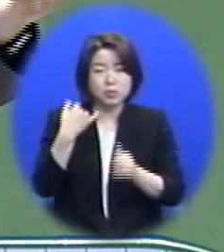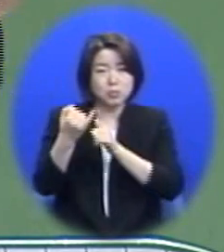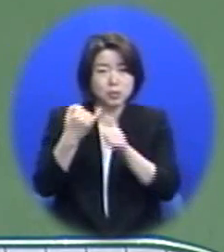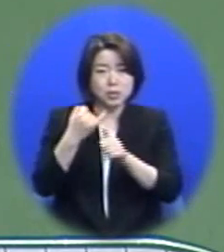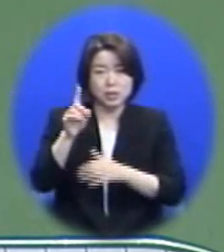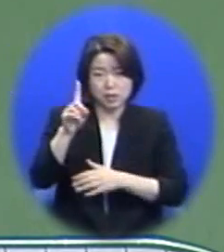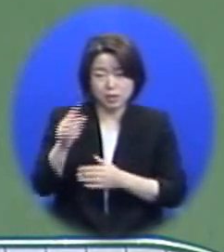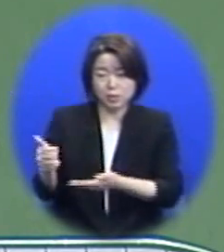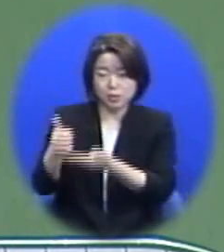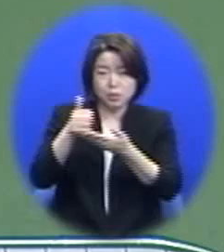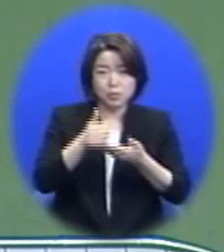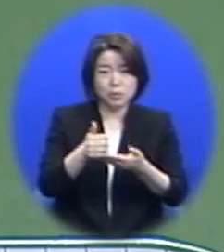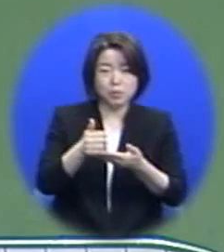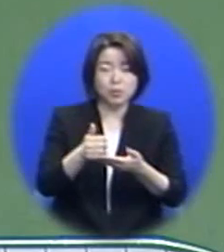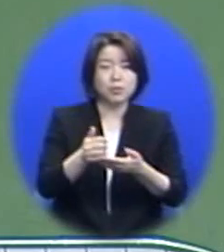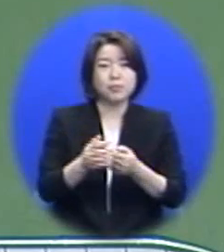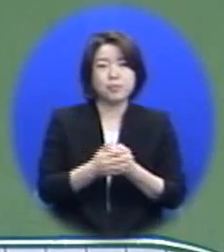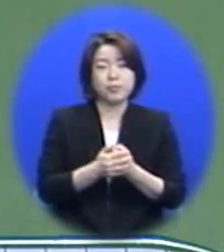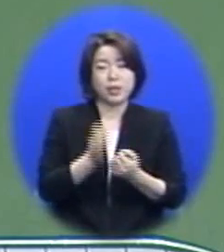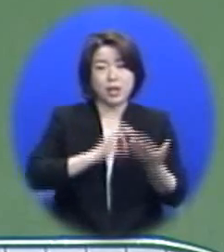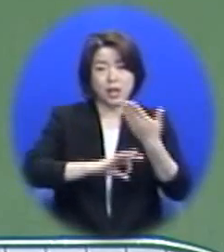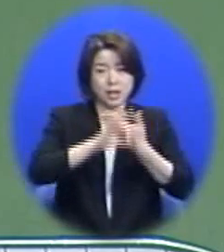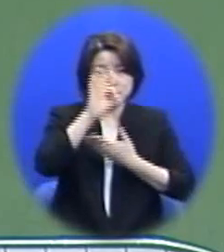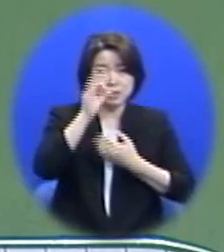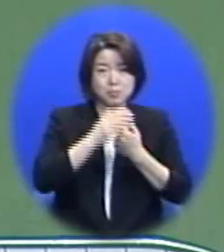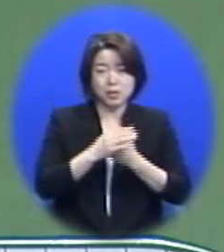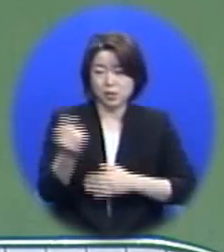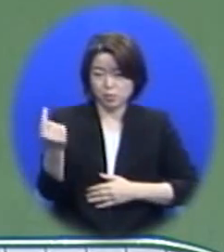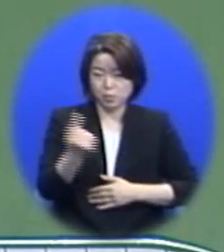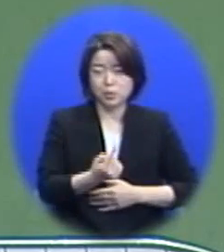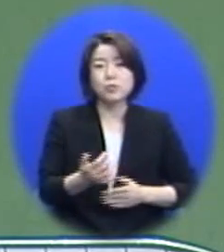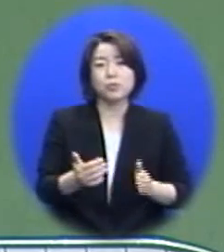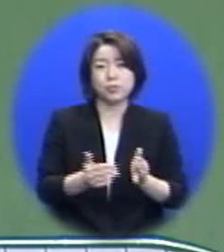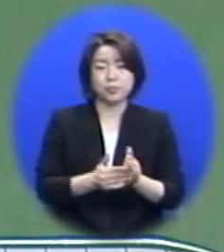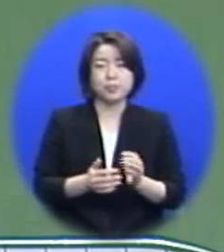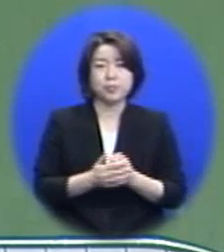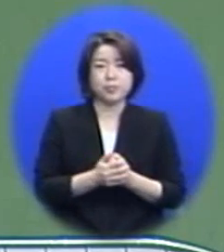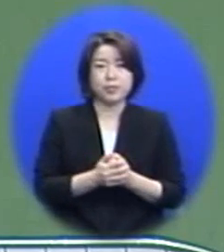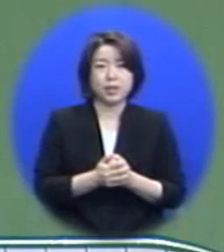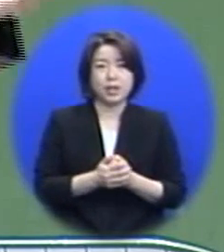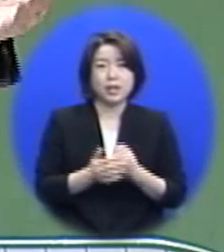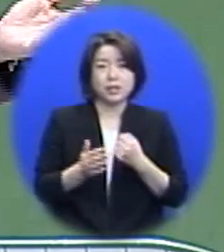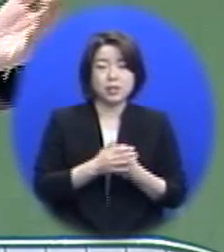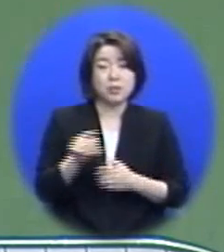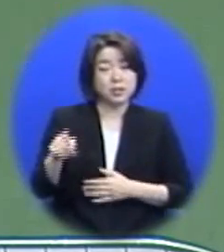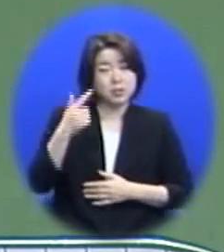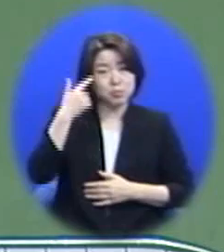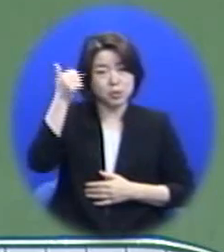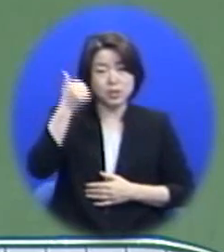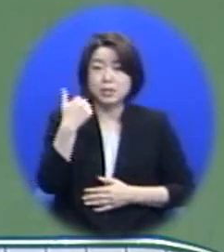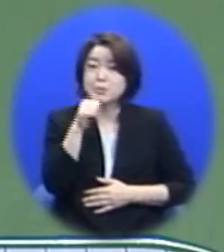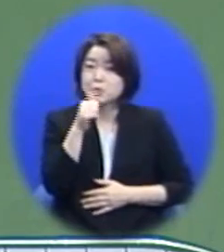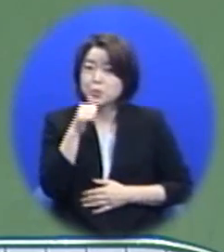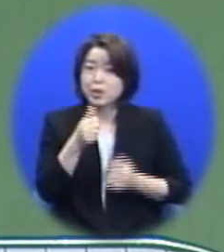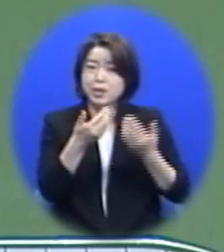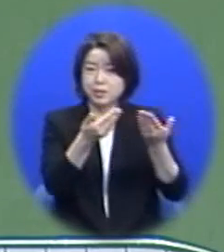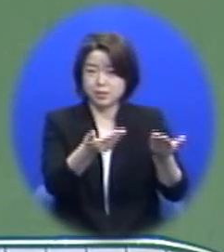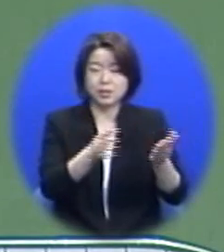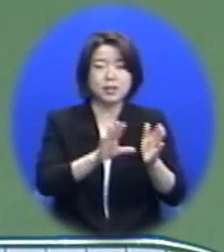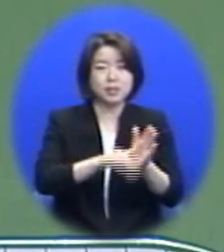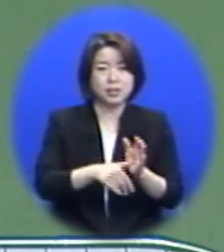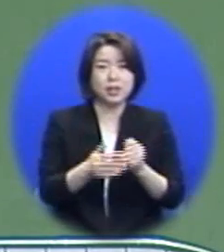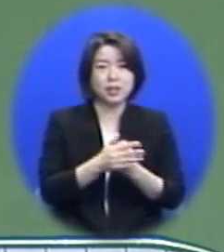내외를 이렇게 초청을 했는데 아침에 오셨다는 거예요 그래서 그 목사님을 소개하면서